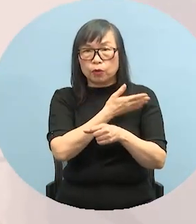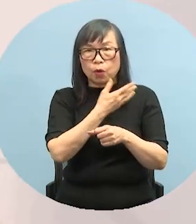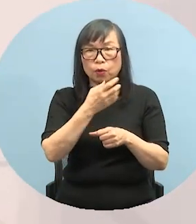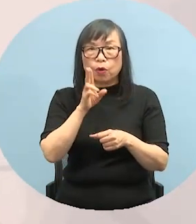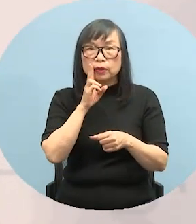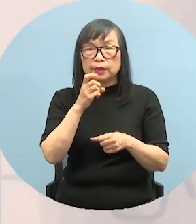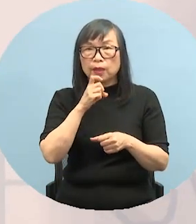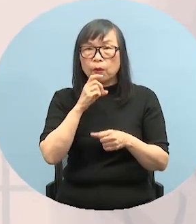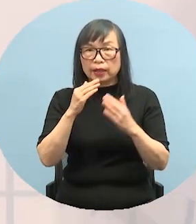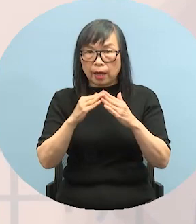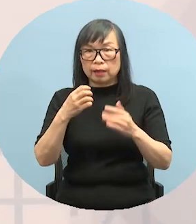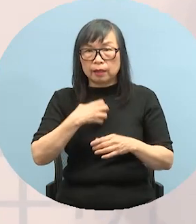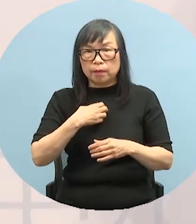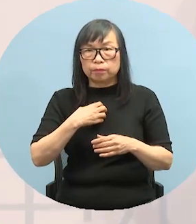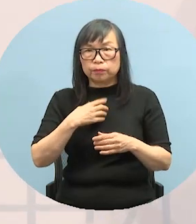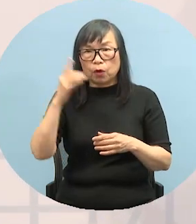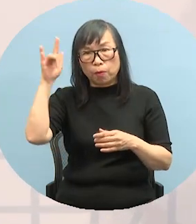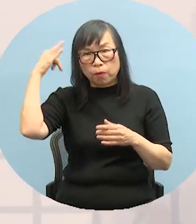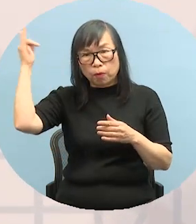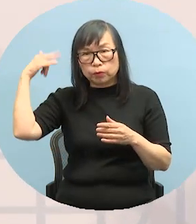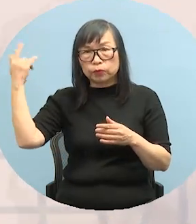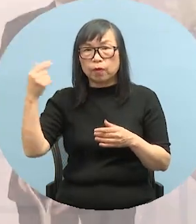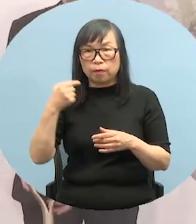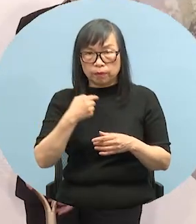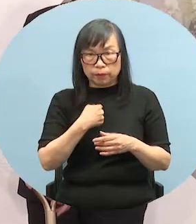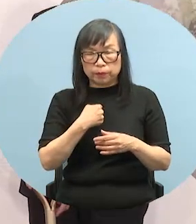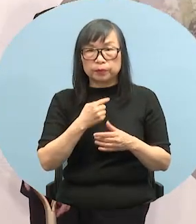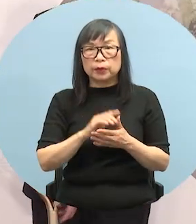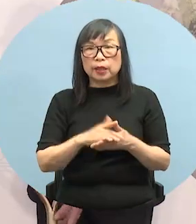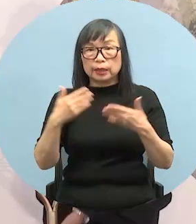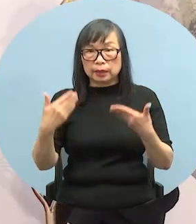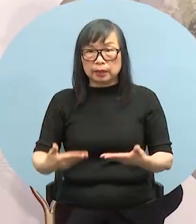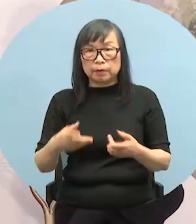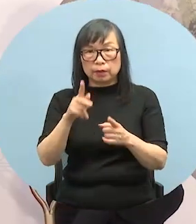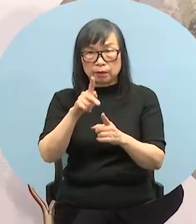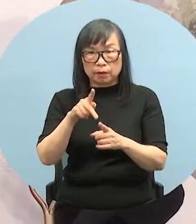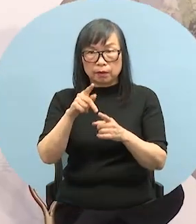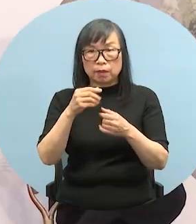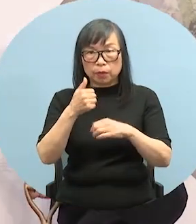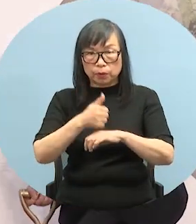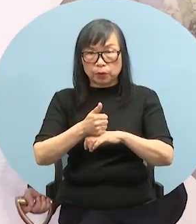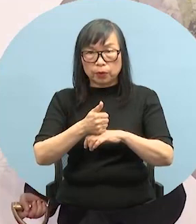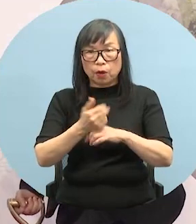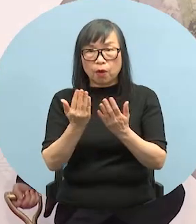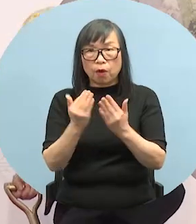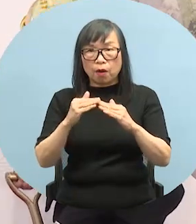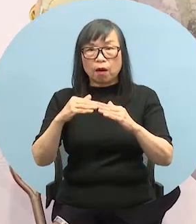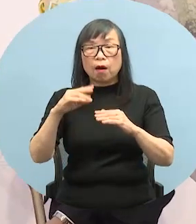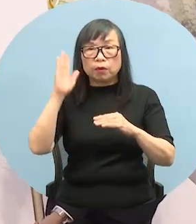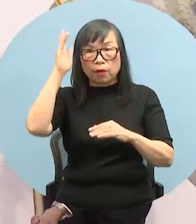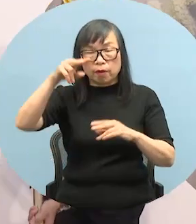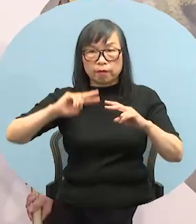属感的学院，一直是我的梦想。藉今天这个机会，我想就学院的未来发